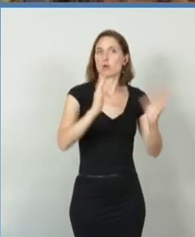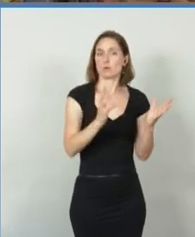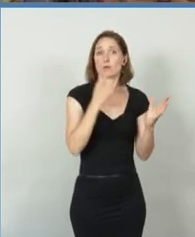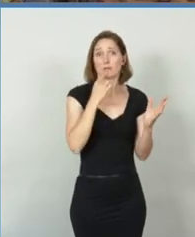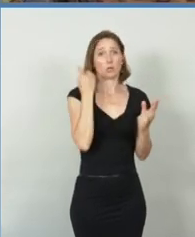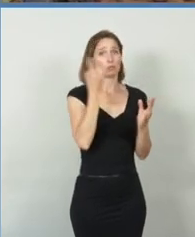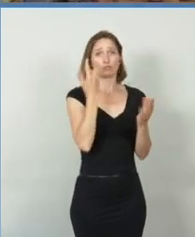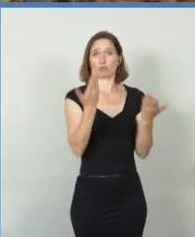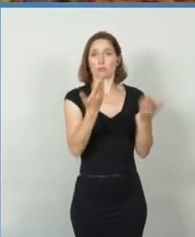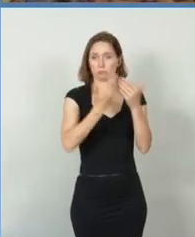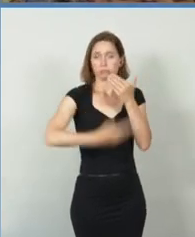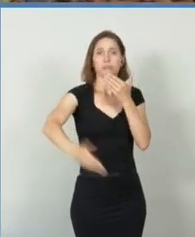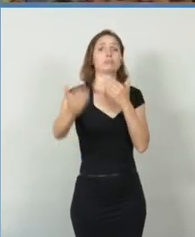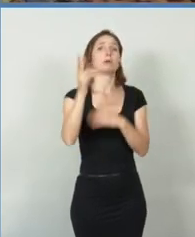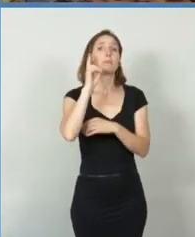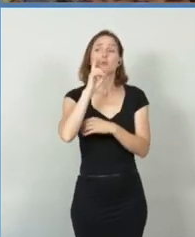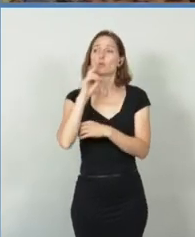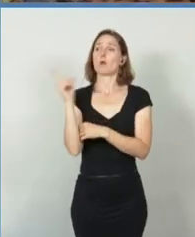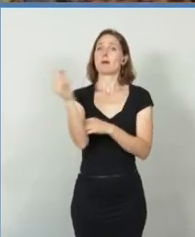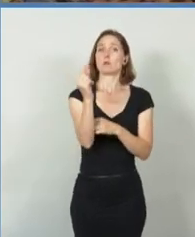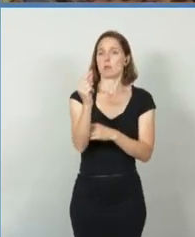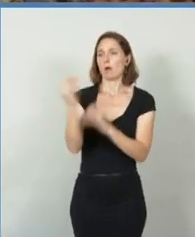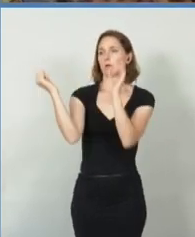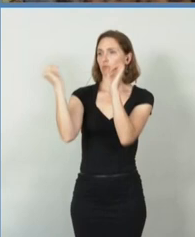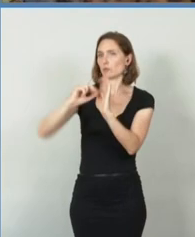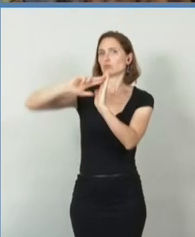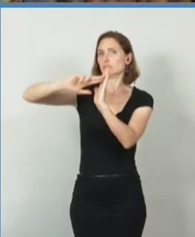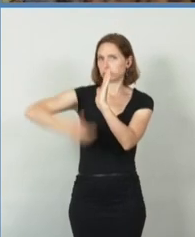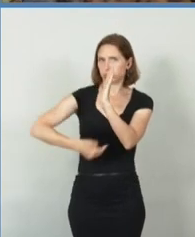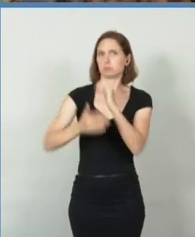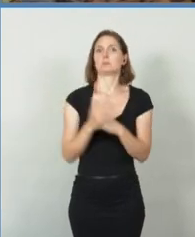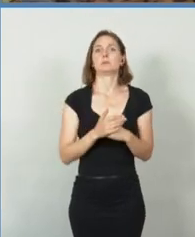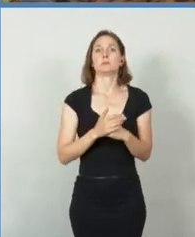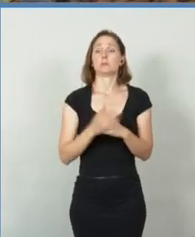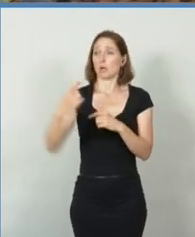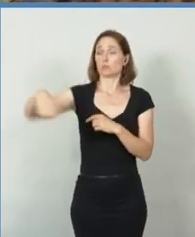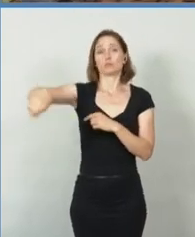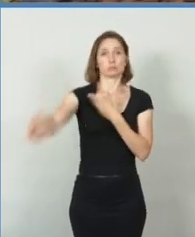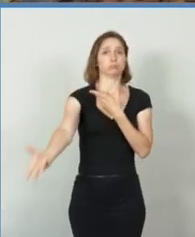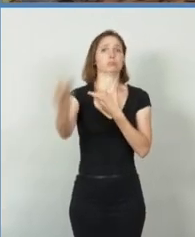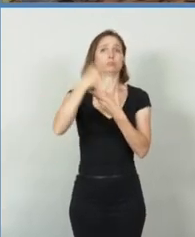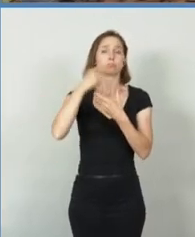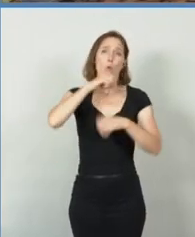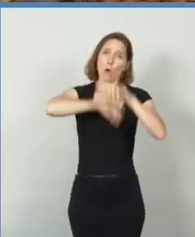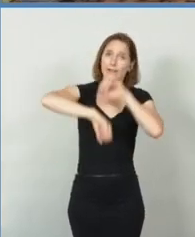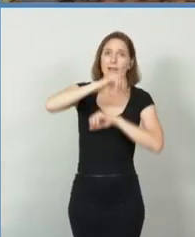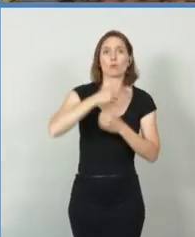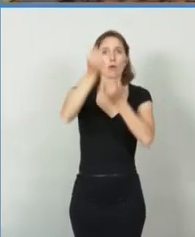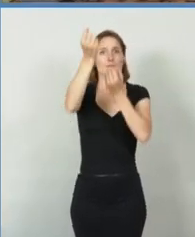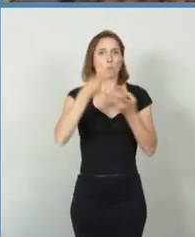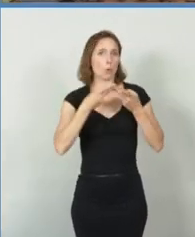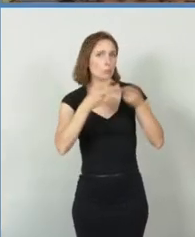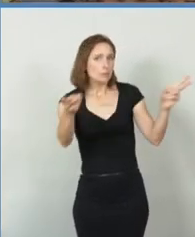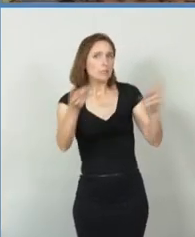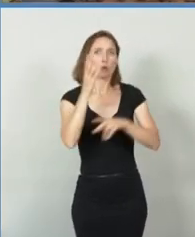avec lesquels la maison de l'international co-organise des événements publics que ce soit des expositions des conférences des Colocs des rencontres ou